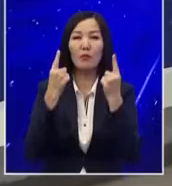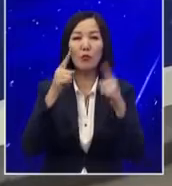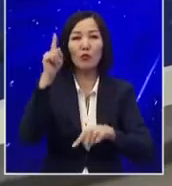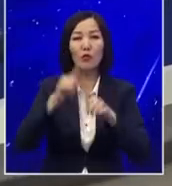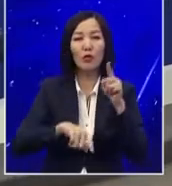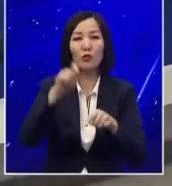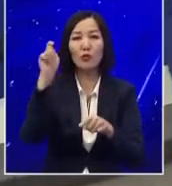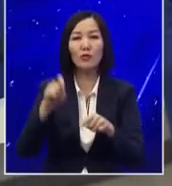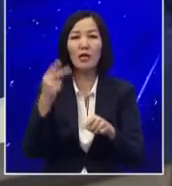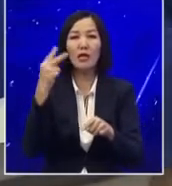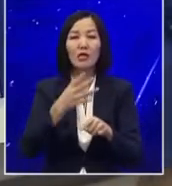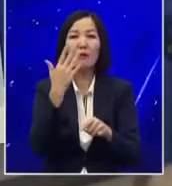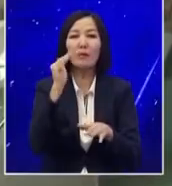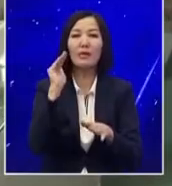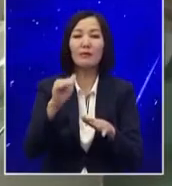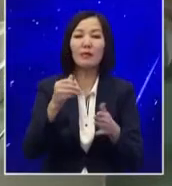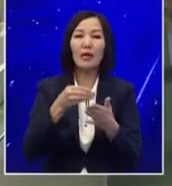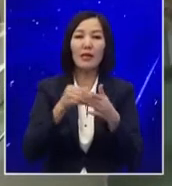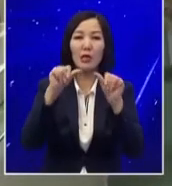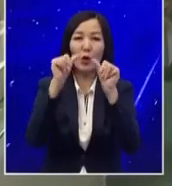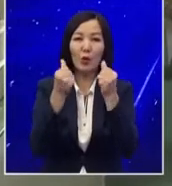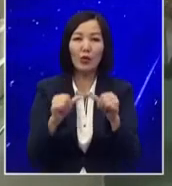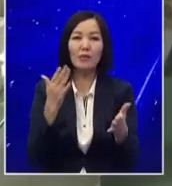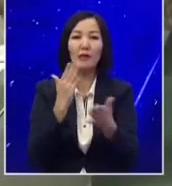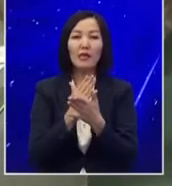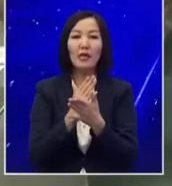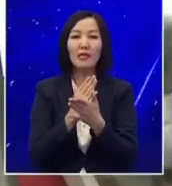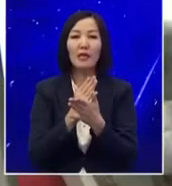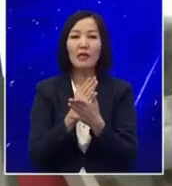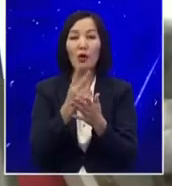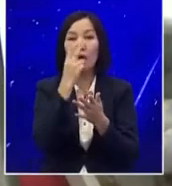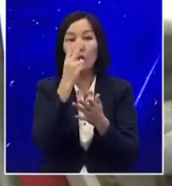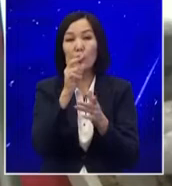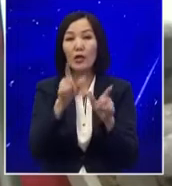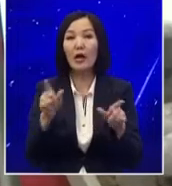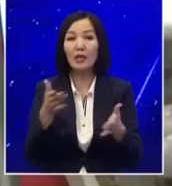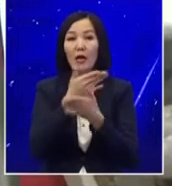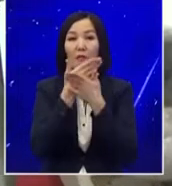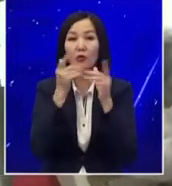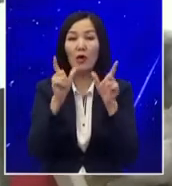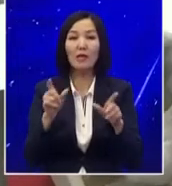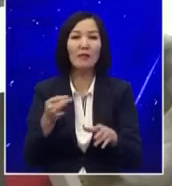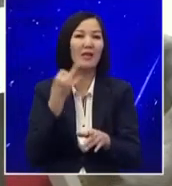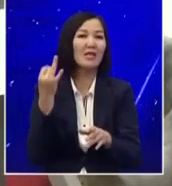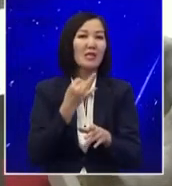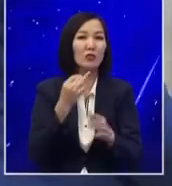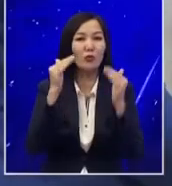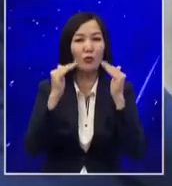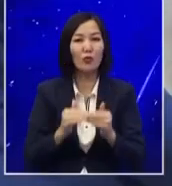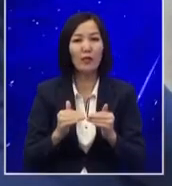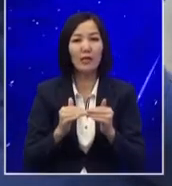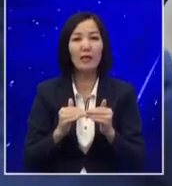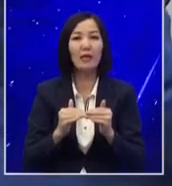25 мыңнан аса құнды экспонат бар. Бірақ соңғы жылдары соны көрер көз жоқ. Адамдар қызығушылығы азайған, дейді мекеме